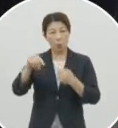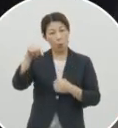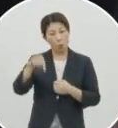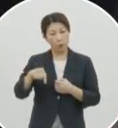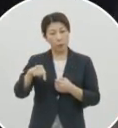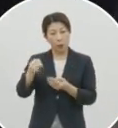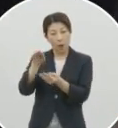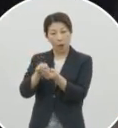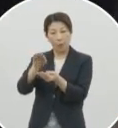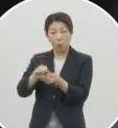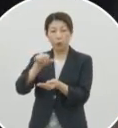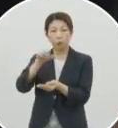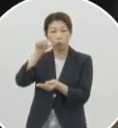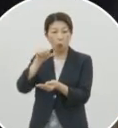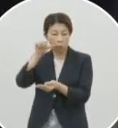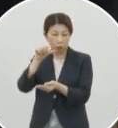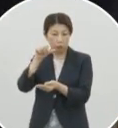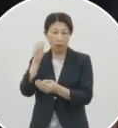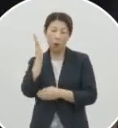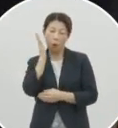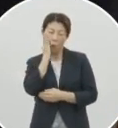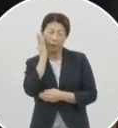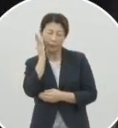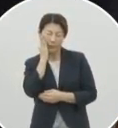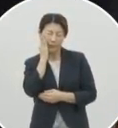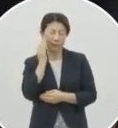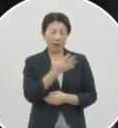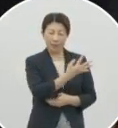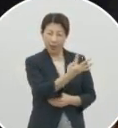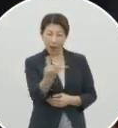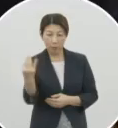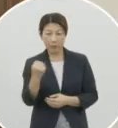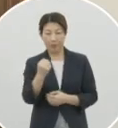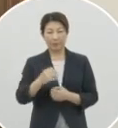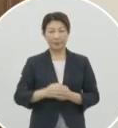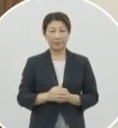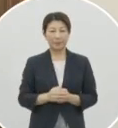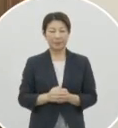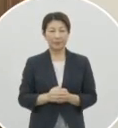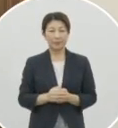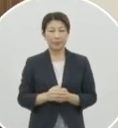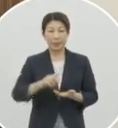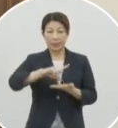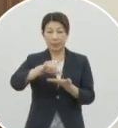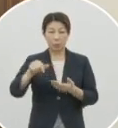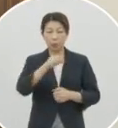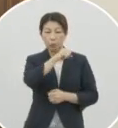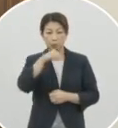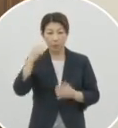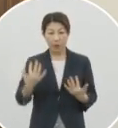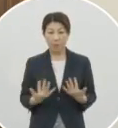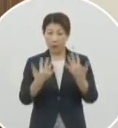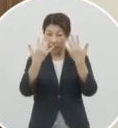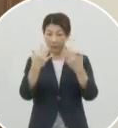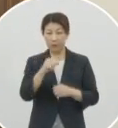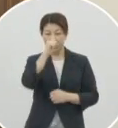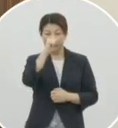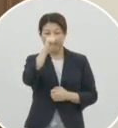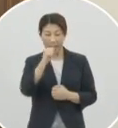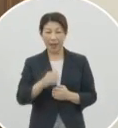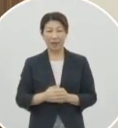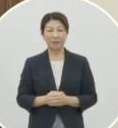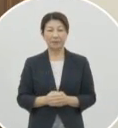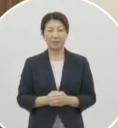はがまごりうどんなど美味しいグルメがたくさん。 地元グルメがどんどん盛り上がっていくといいね。